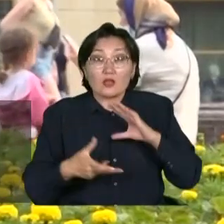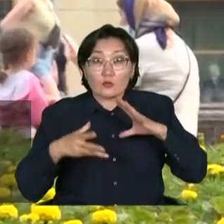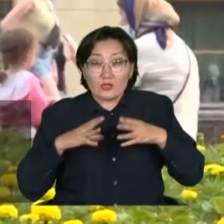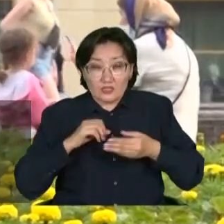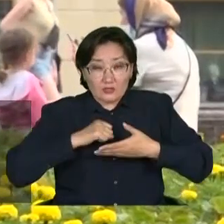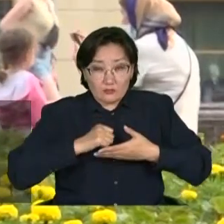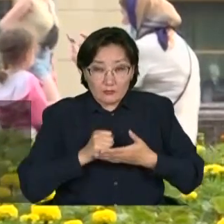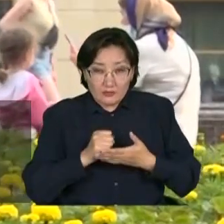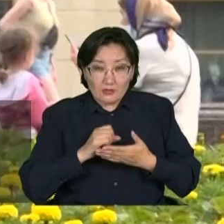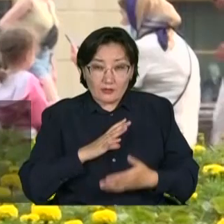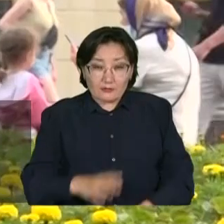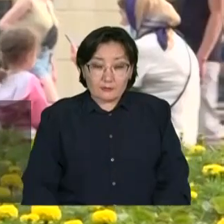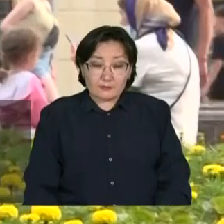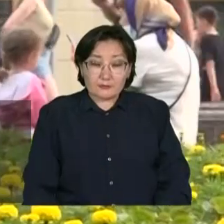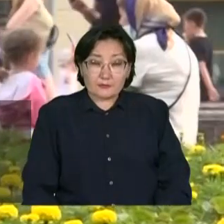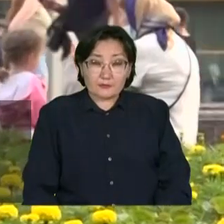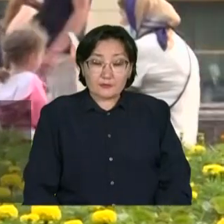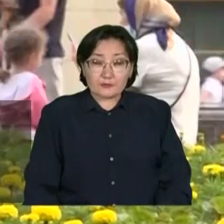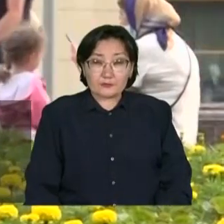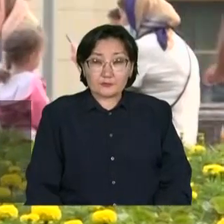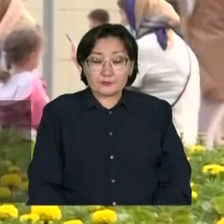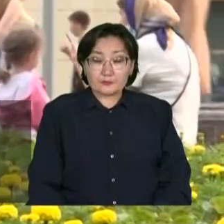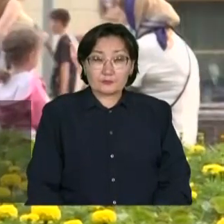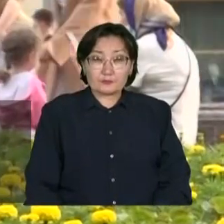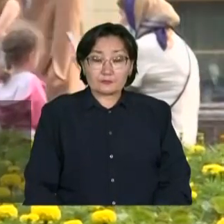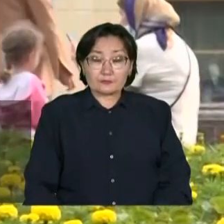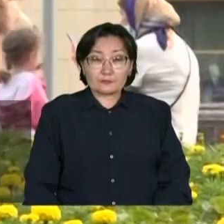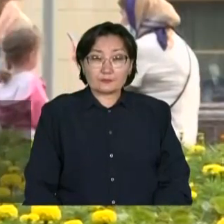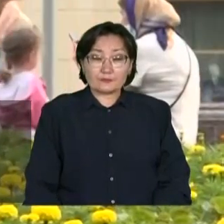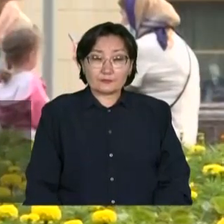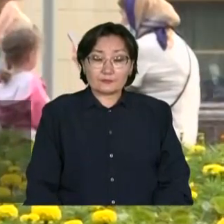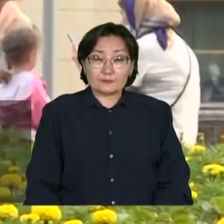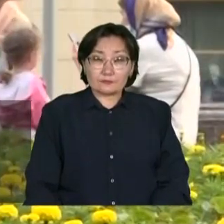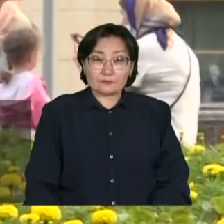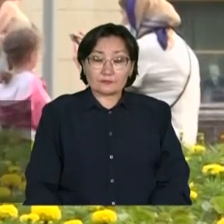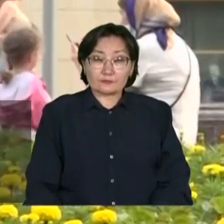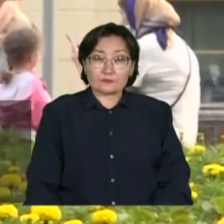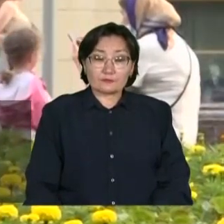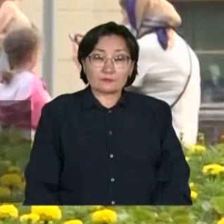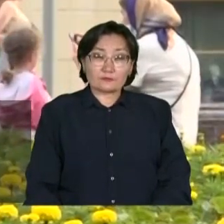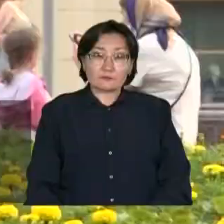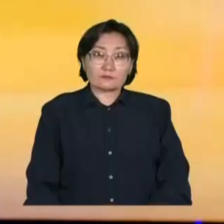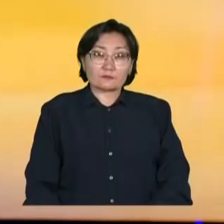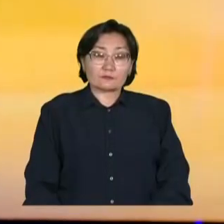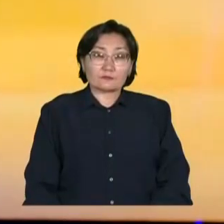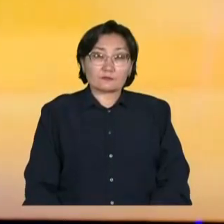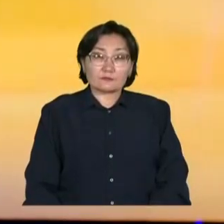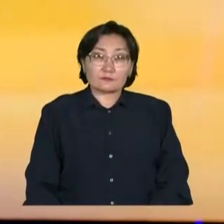қабылданды. Өмір Серікбекұлы, Данияр Омар, Дастан Темірбекұлы, Алматы телеарнасы, Астана.